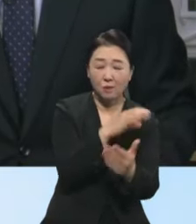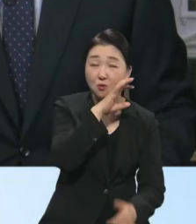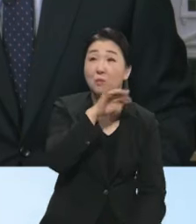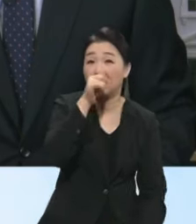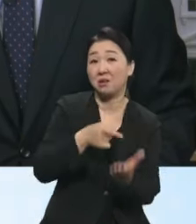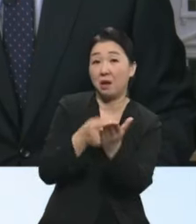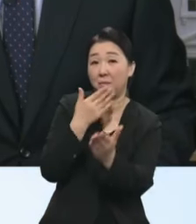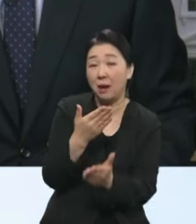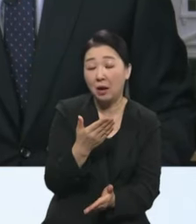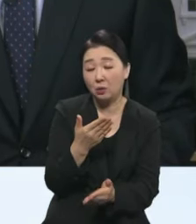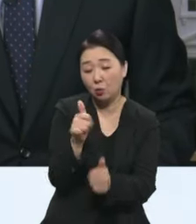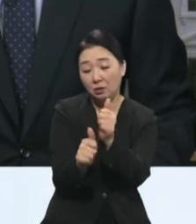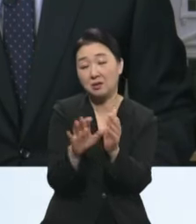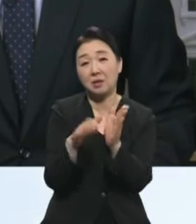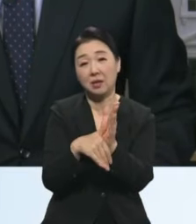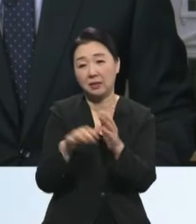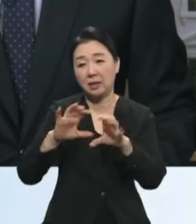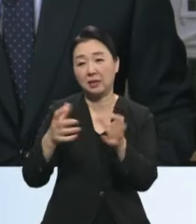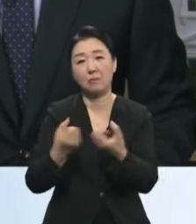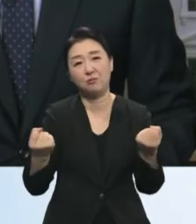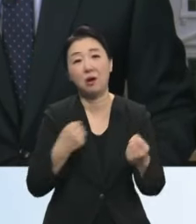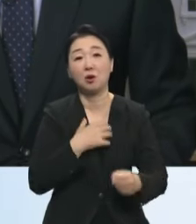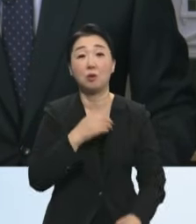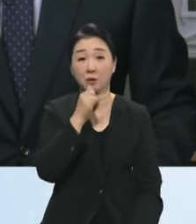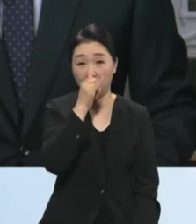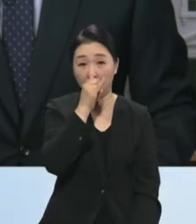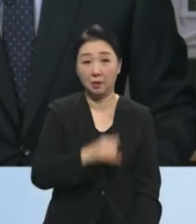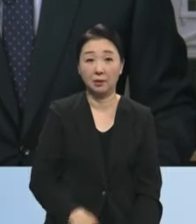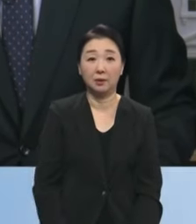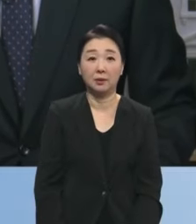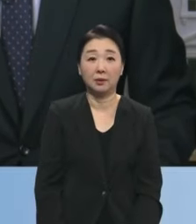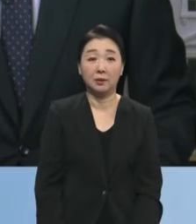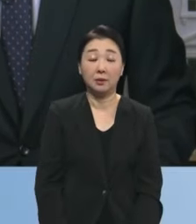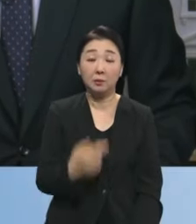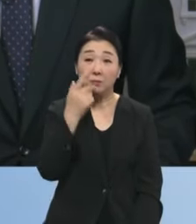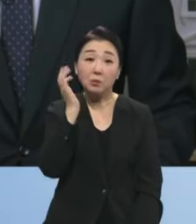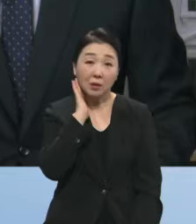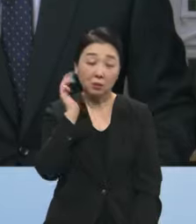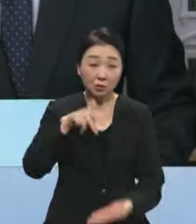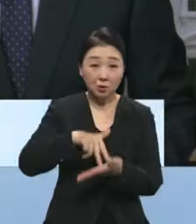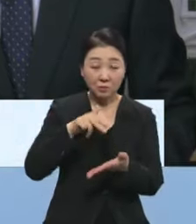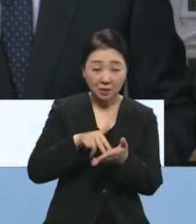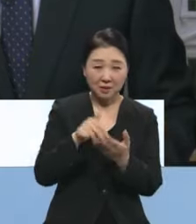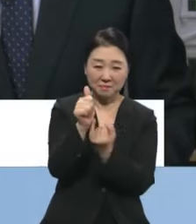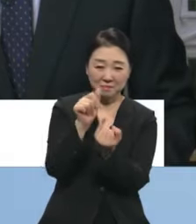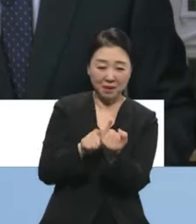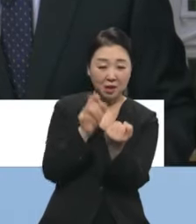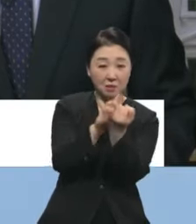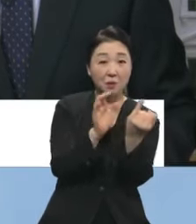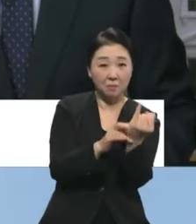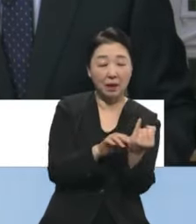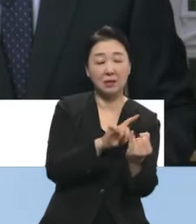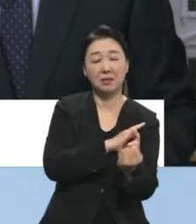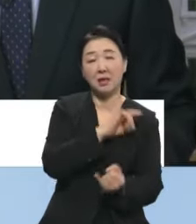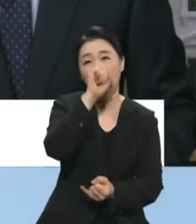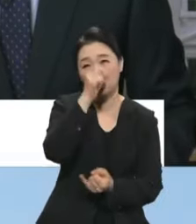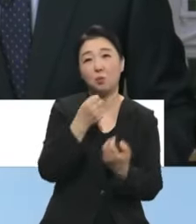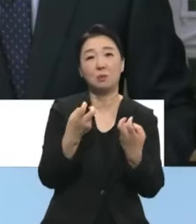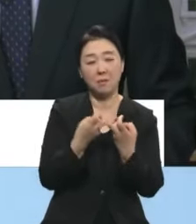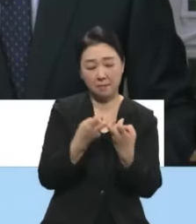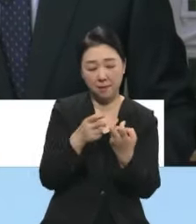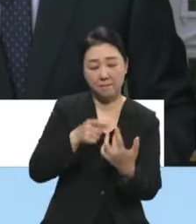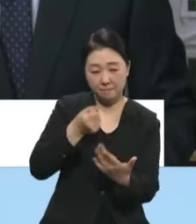또 경선 과정에서 당이 분열될 우려도 있습니다. 따라서 바이든 입장에서는 해리스 부통령을 지명하는 게 가장 합리적인